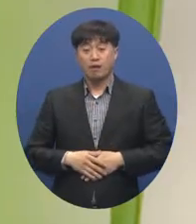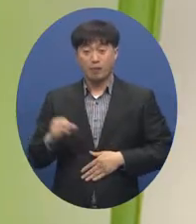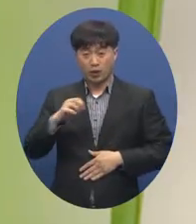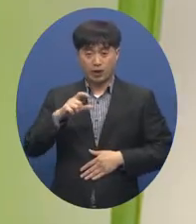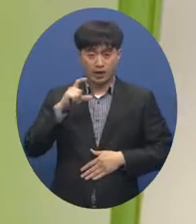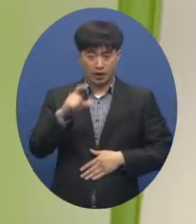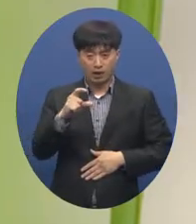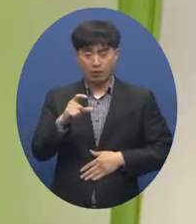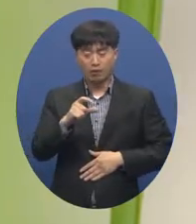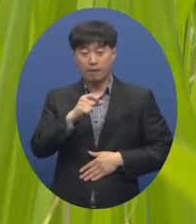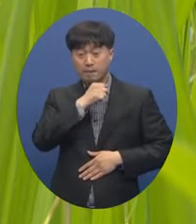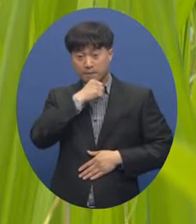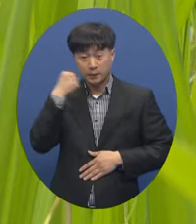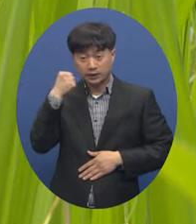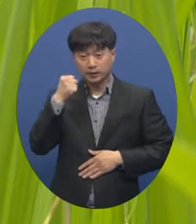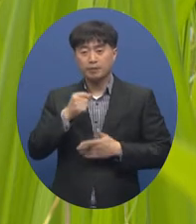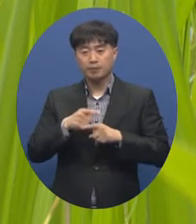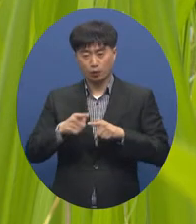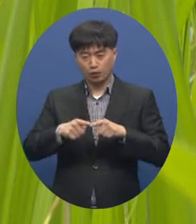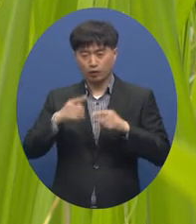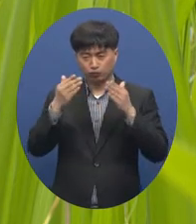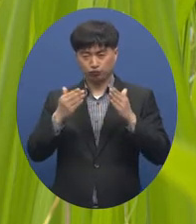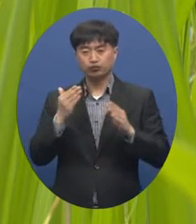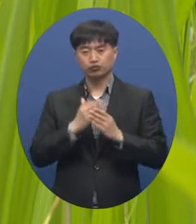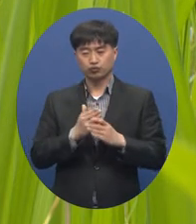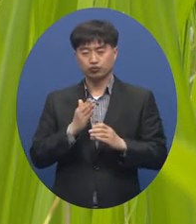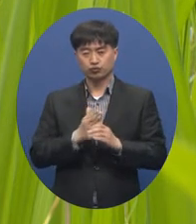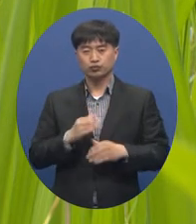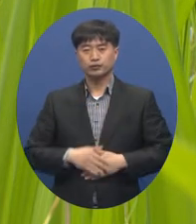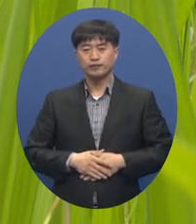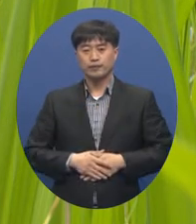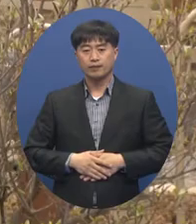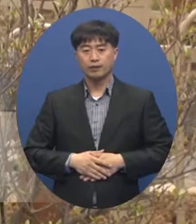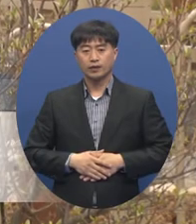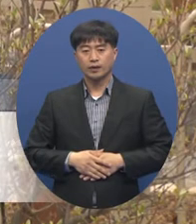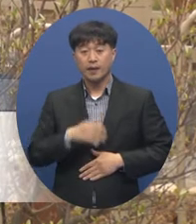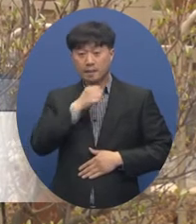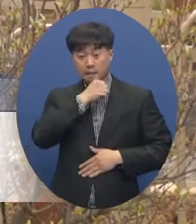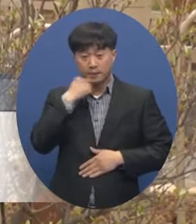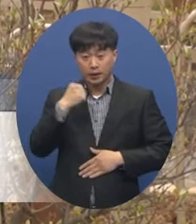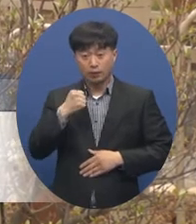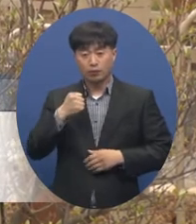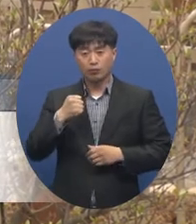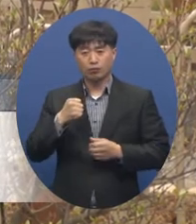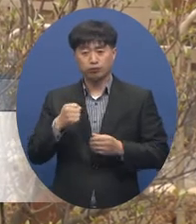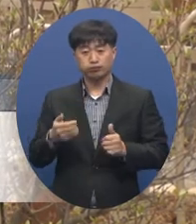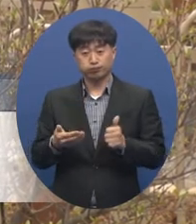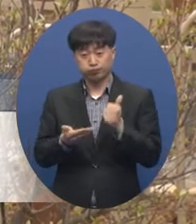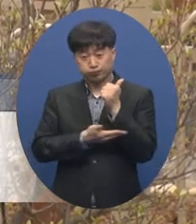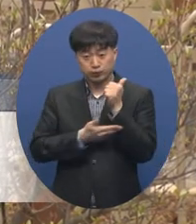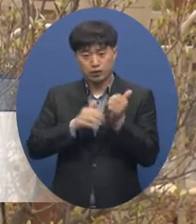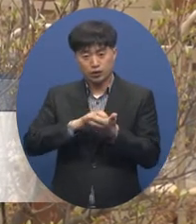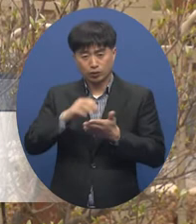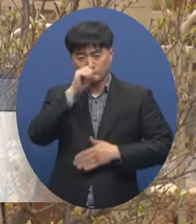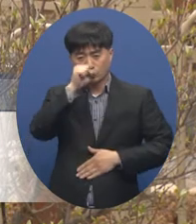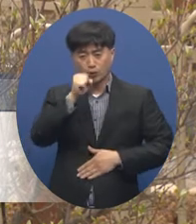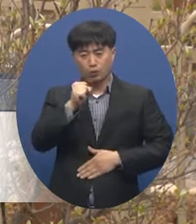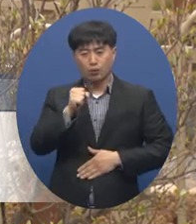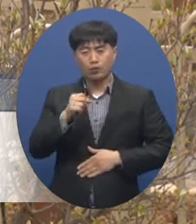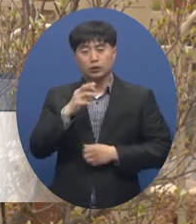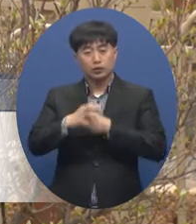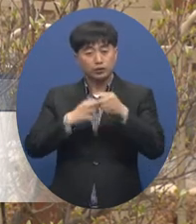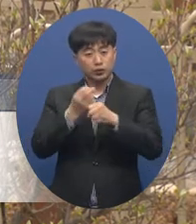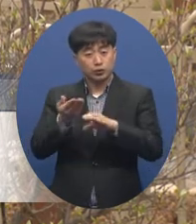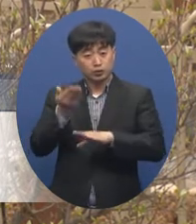생산량이 좋고 찰기가 있어 밥맛이 좋다는 평가를 받고 있습니다. 미질이 굉장히 좋고 생산량도 좋고 벼를 재배